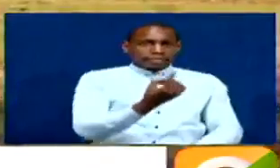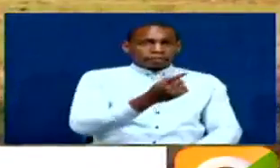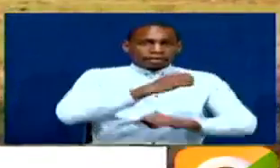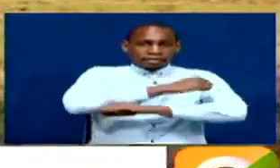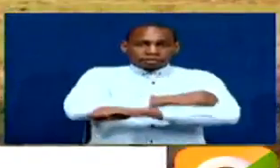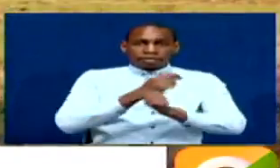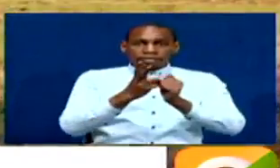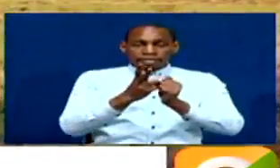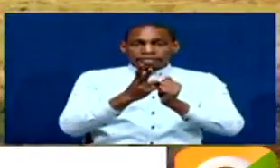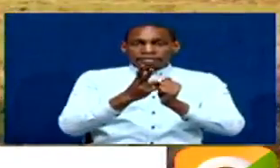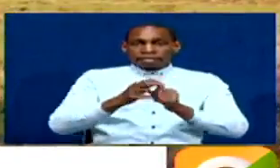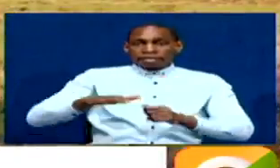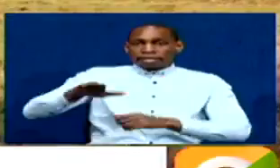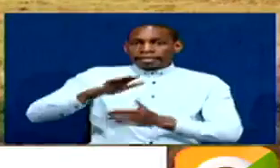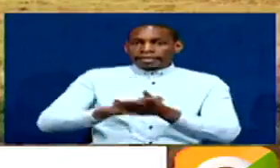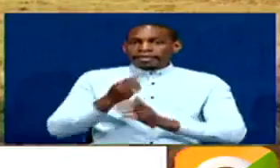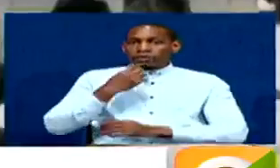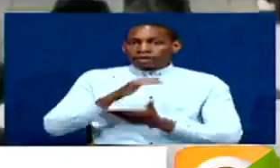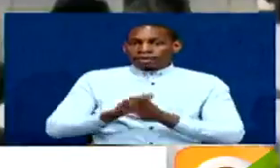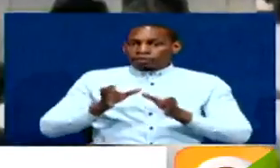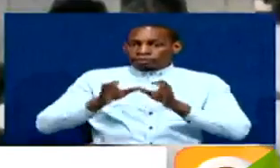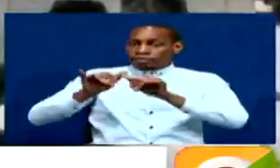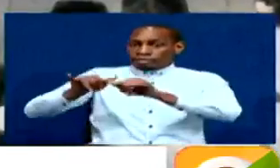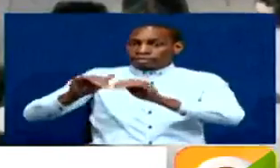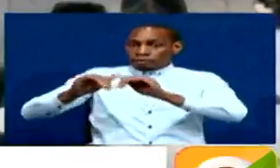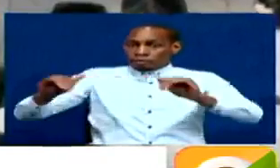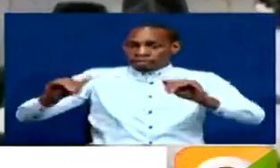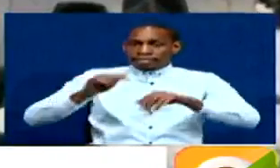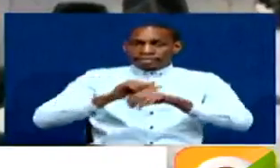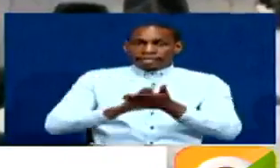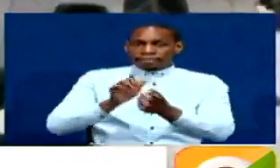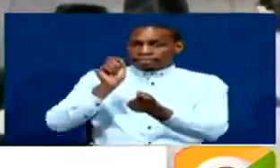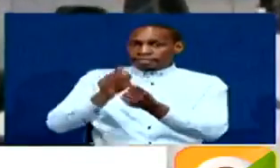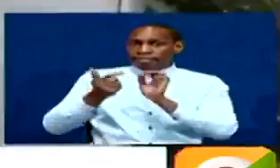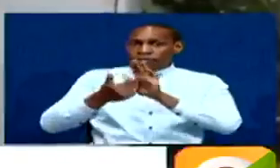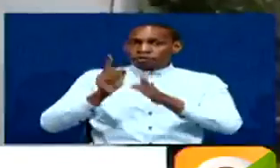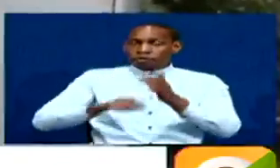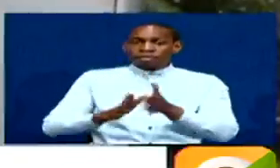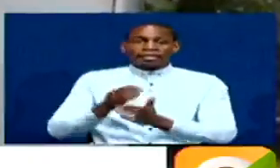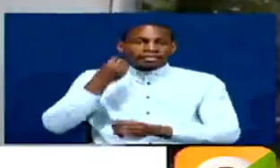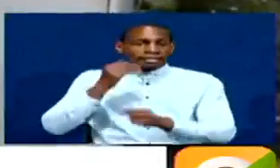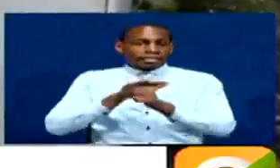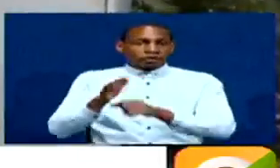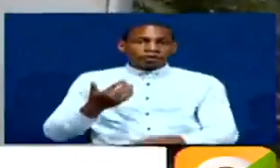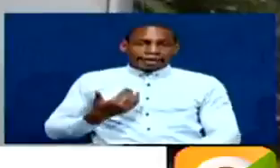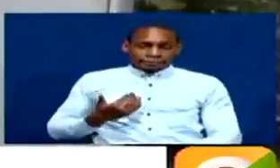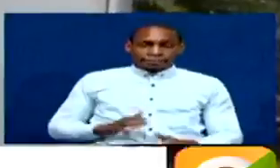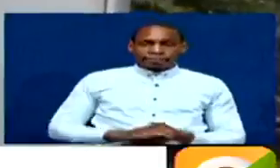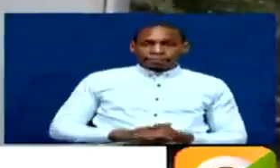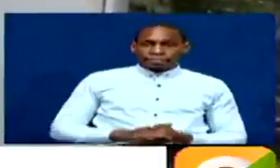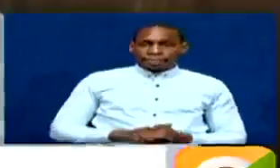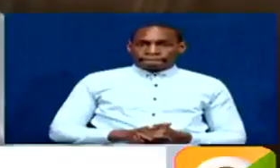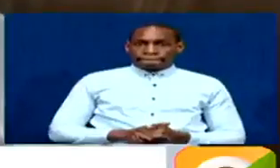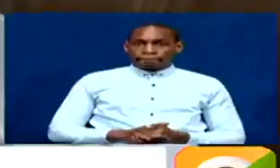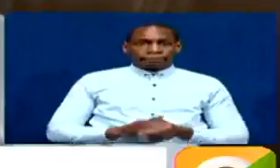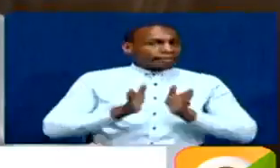katika shule ya upili ya St. Clair Lokitang wamelazimika kusalia karantini baada ya vipimo vyao kuonyesha kuwa wameambukizwa COVID-19. So